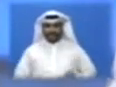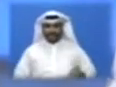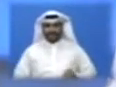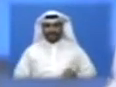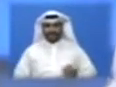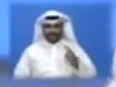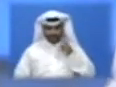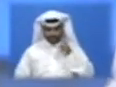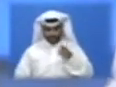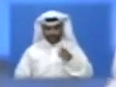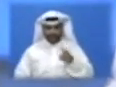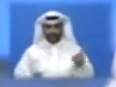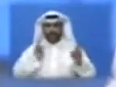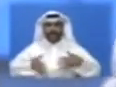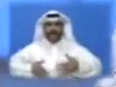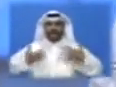في المملكة البحرية